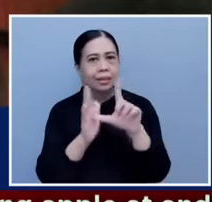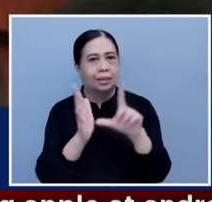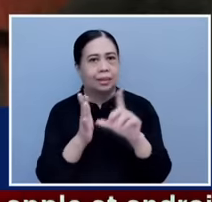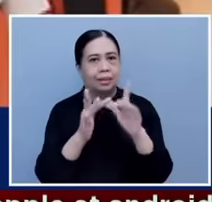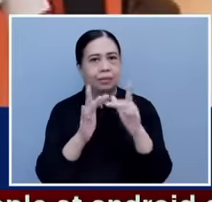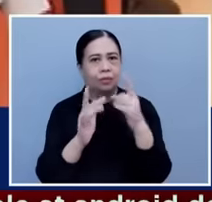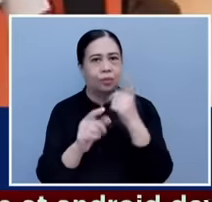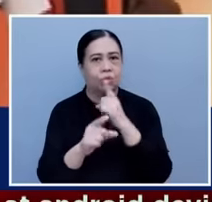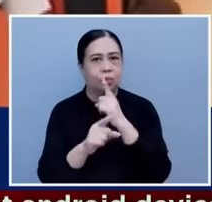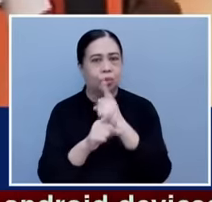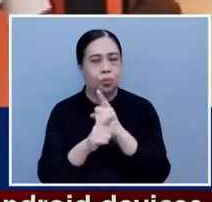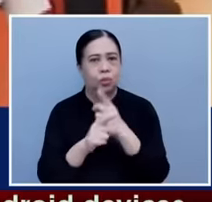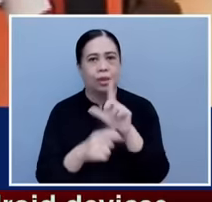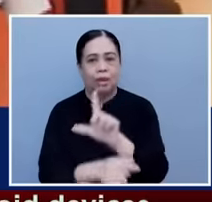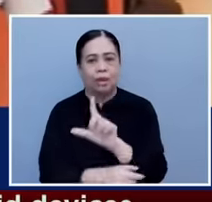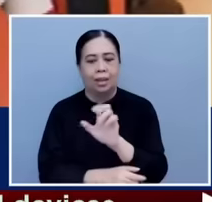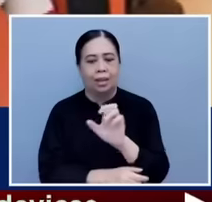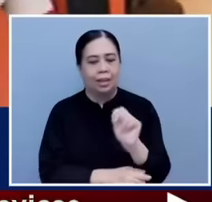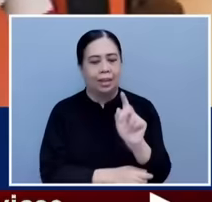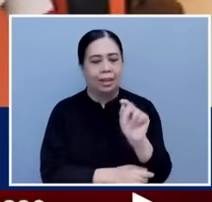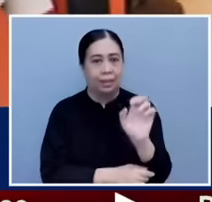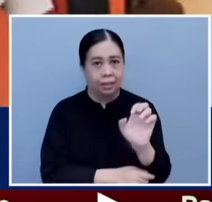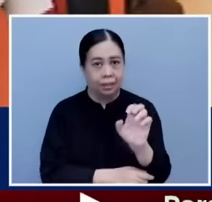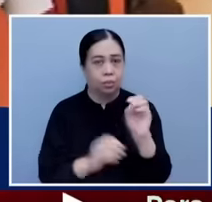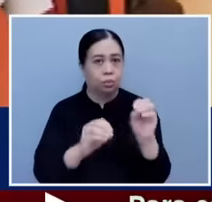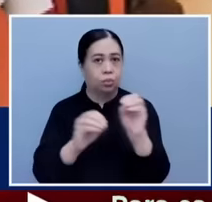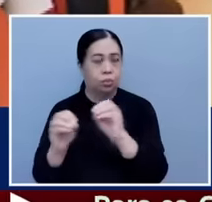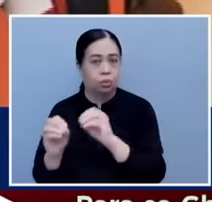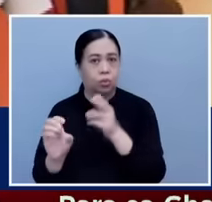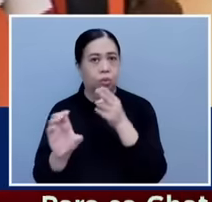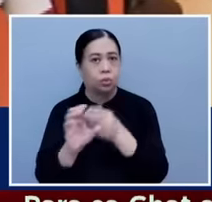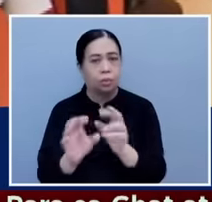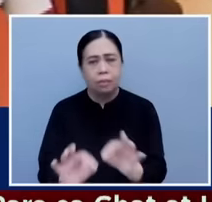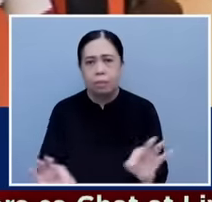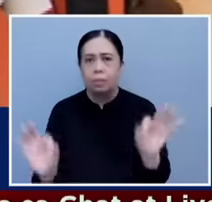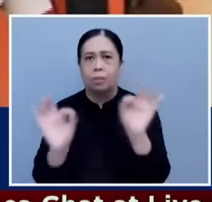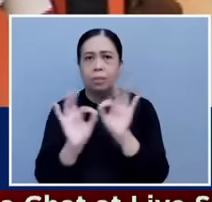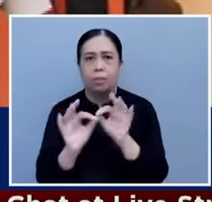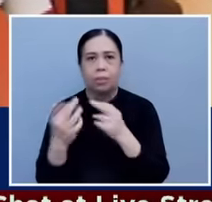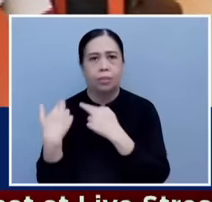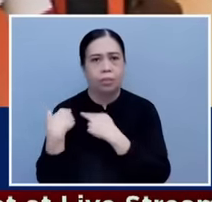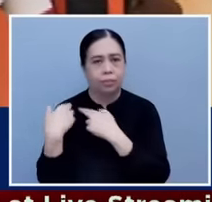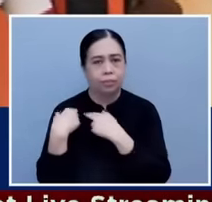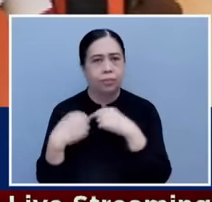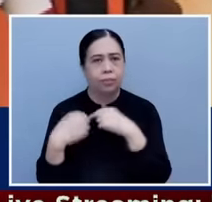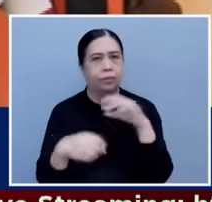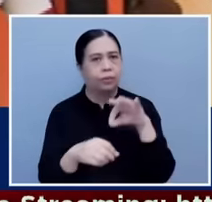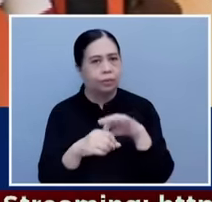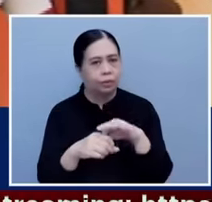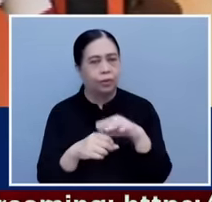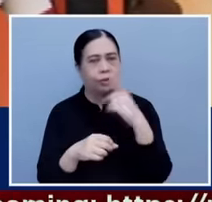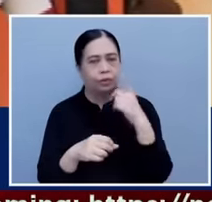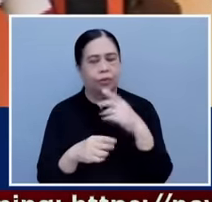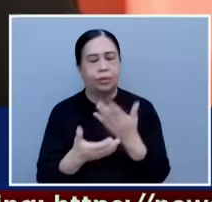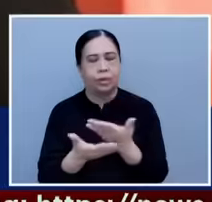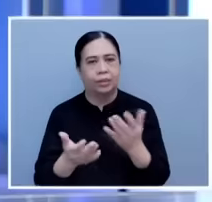Truthful Elections o LENTE, itinuro sa mga dumalo ang kahalagahan ng responsableng pagboto sa halalan.